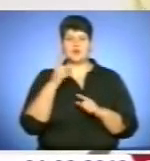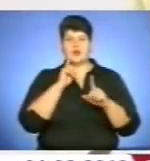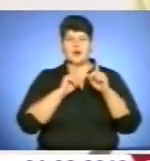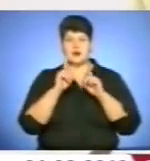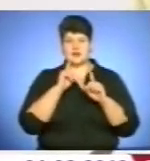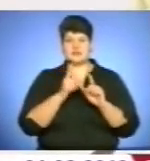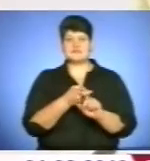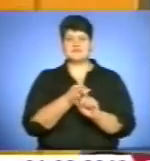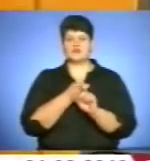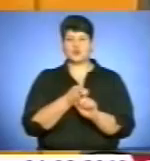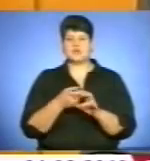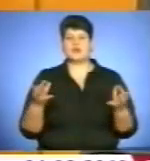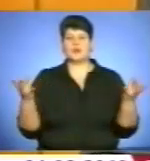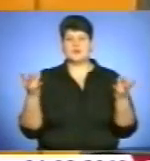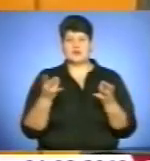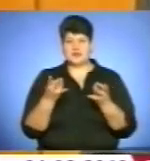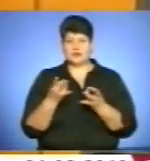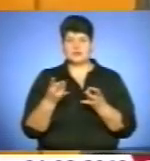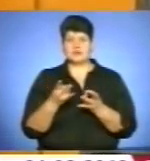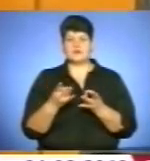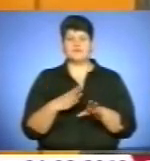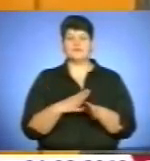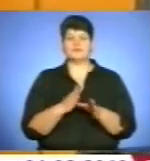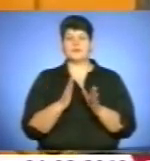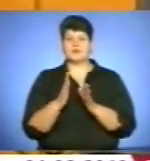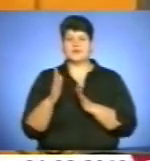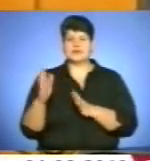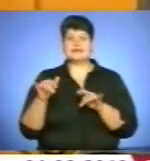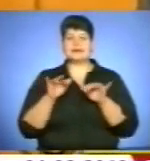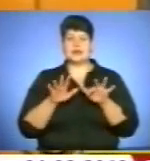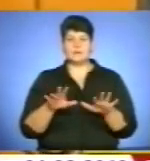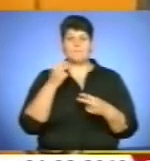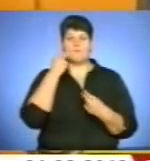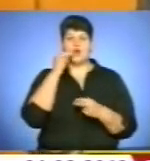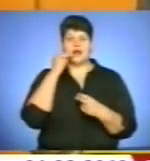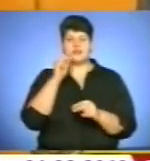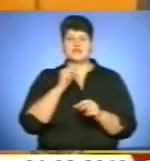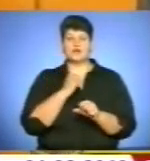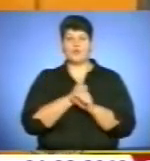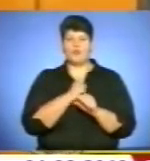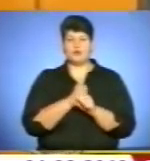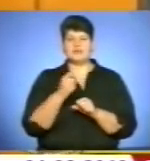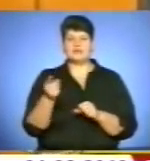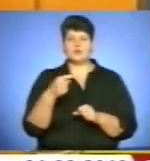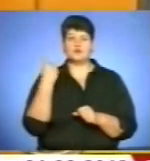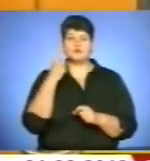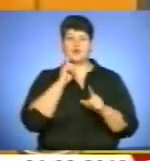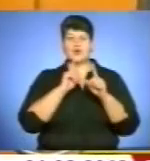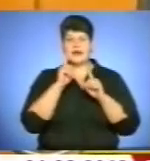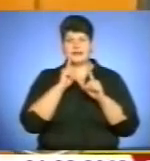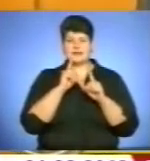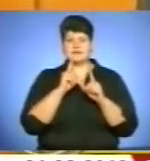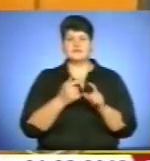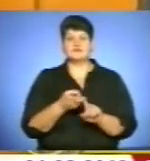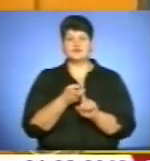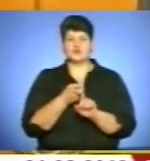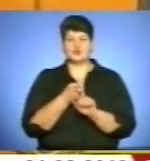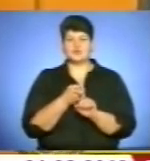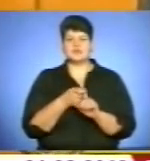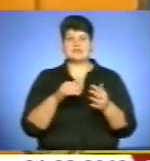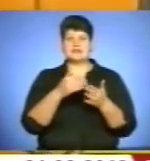з необхідністю стабілізувати діяльність та покращення ефективності роботи Тернопільської обласної ради з метою зняття соціальної